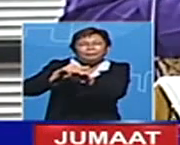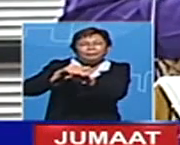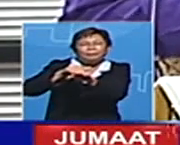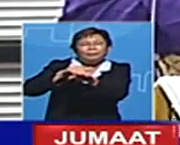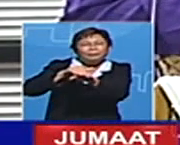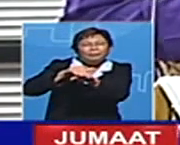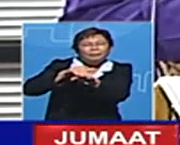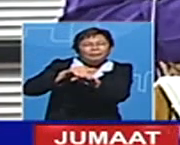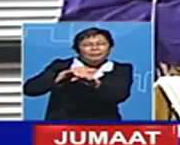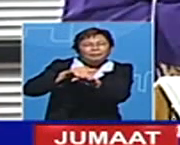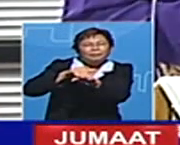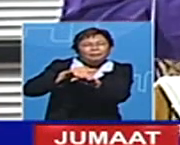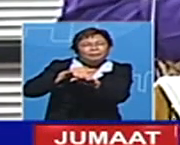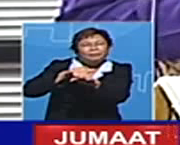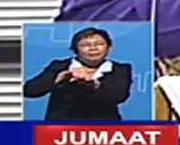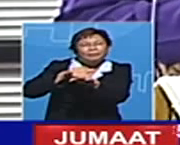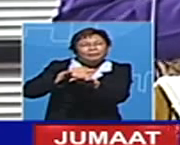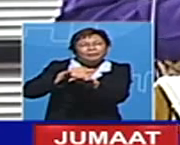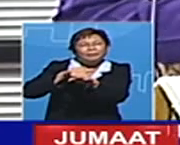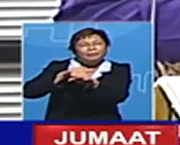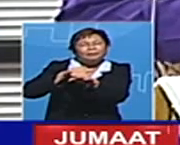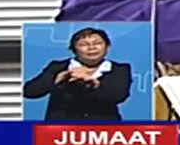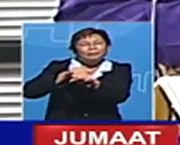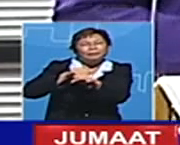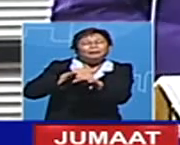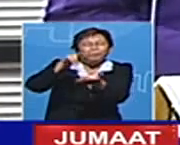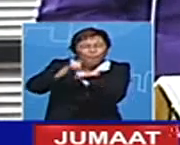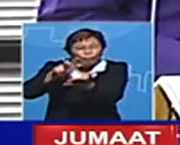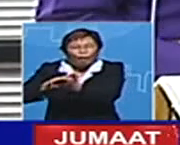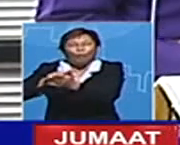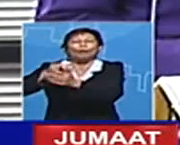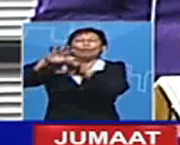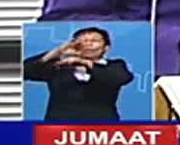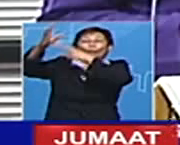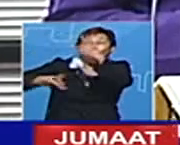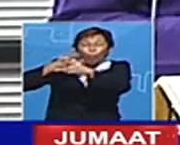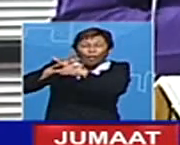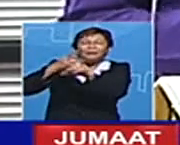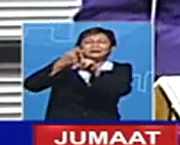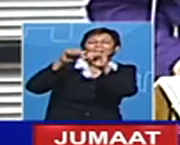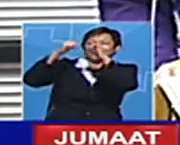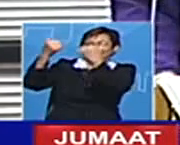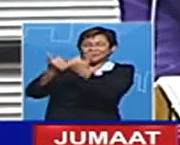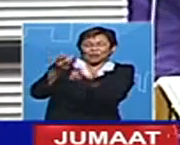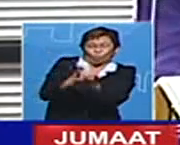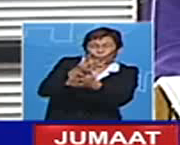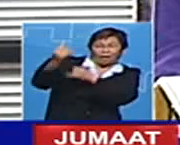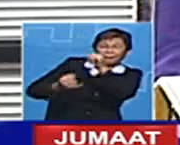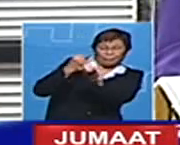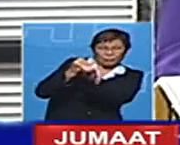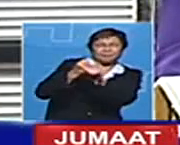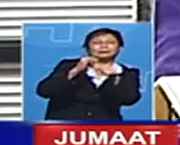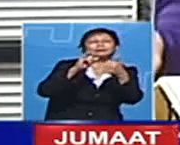pengabsah pengabsah berwibawa tinggi di dunia antaranya agensi-agensi kewangan